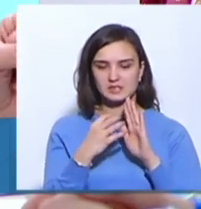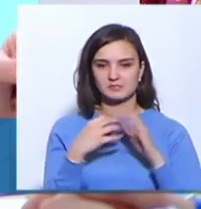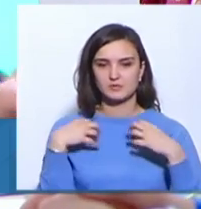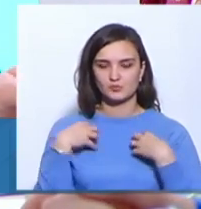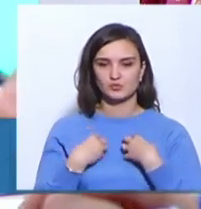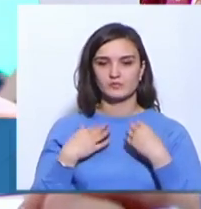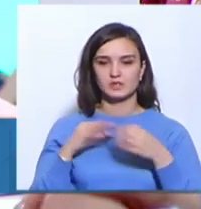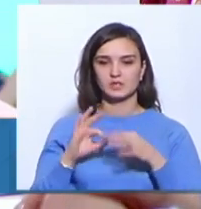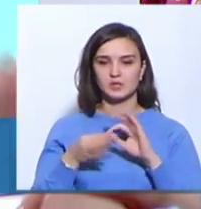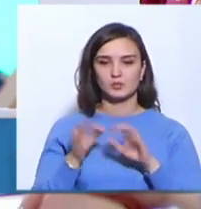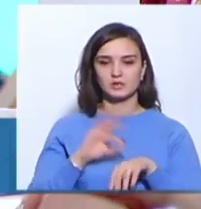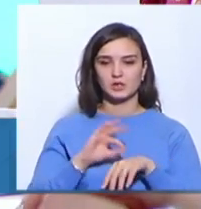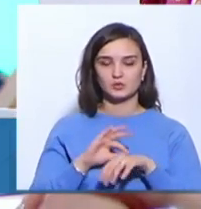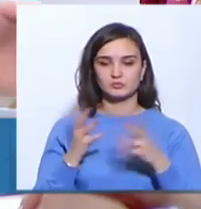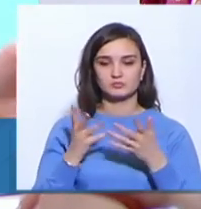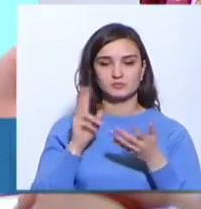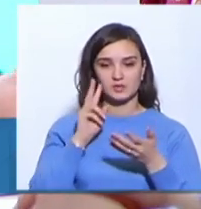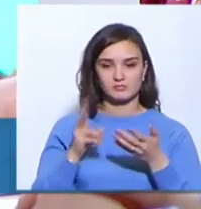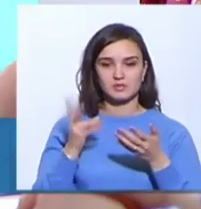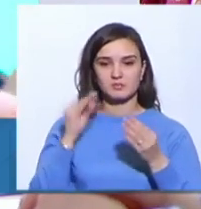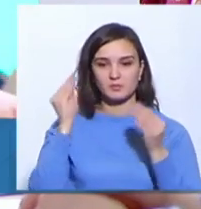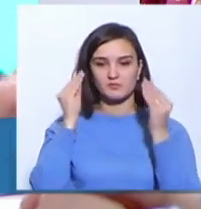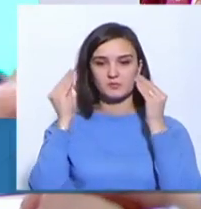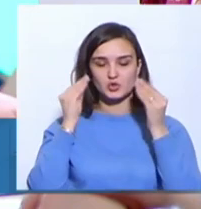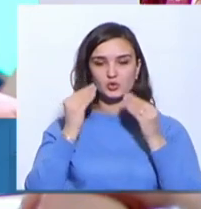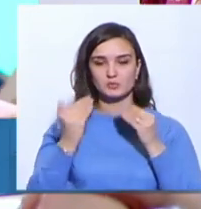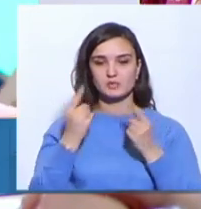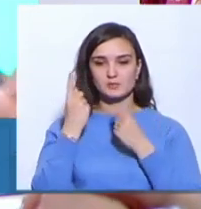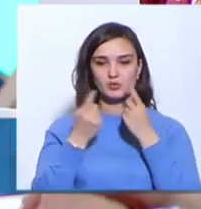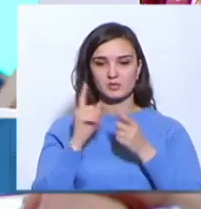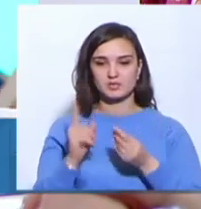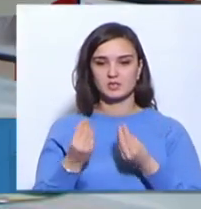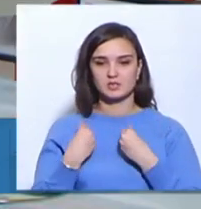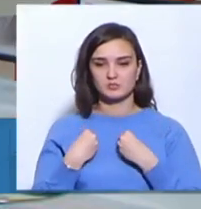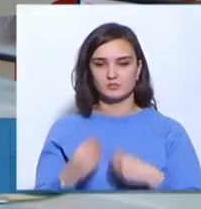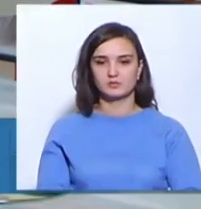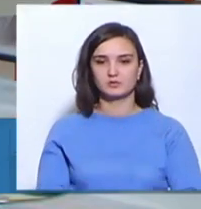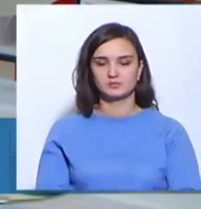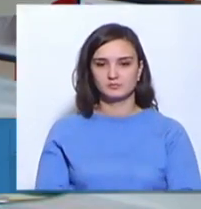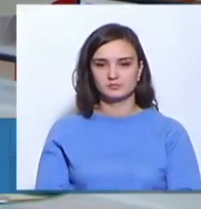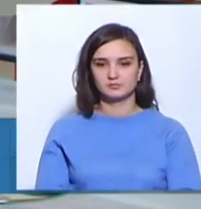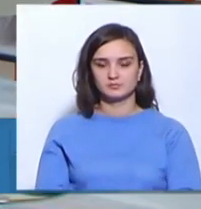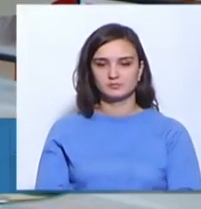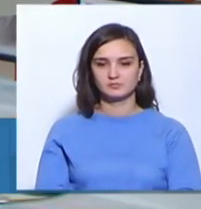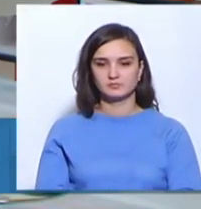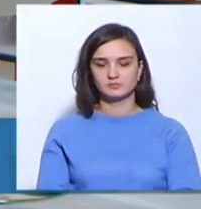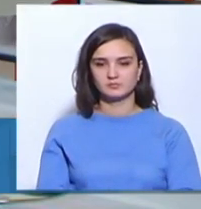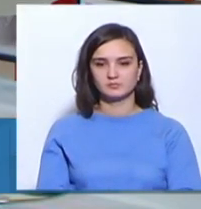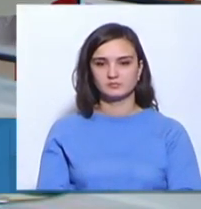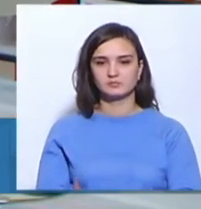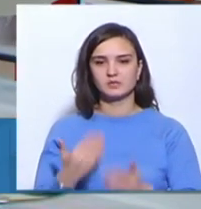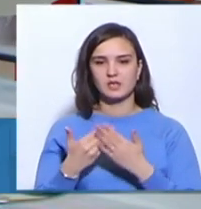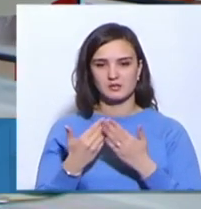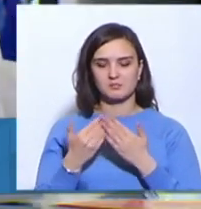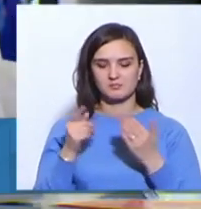სამწუხაროდ ჩვენ დეტალურად დიაგნოზი არ ვიცით, უნდა ვიმსჯელოთ იმ მონაცემებიდან გამომდინარე, რაც მოგვაწოდა. რაც მოგვაწოდა, ალბათ შეხორცებით